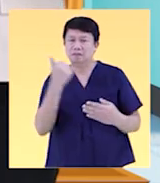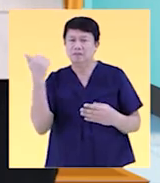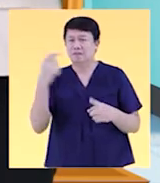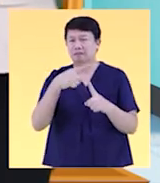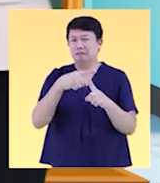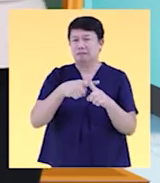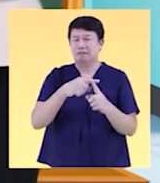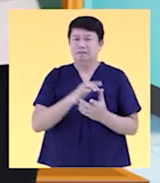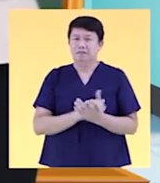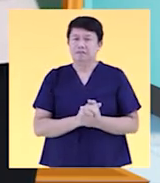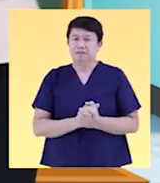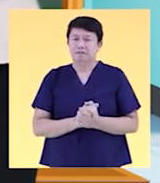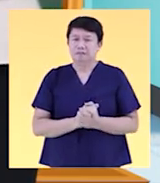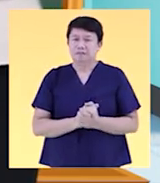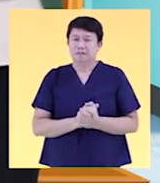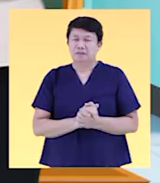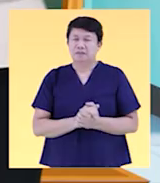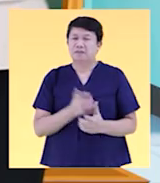addition?